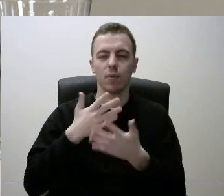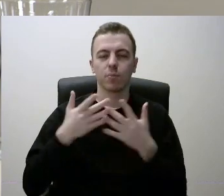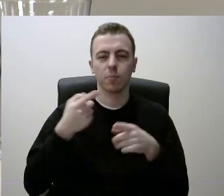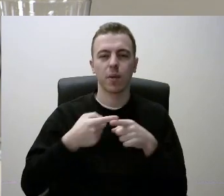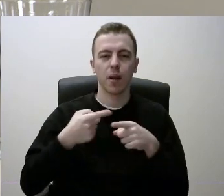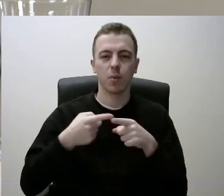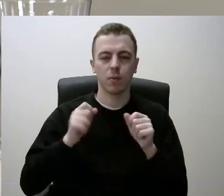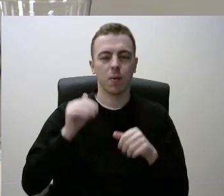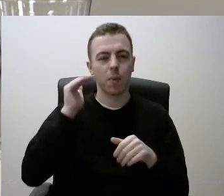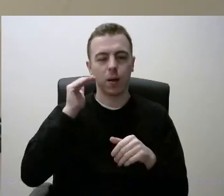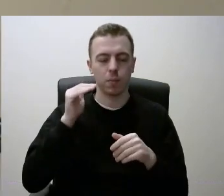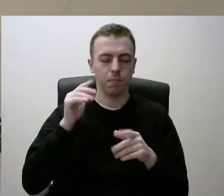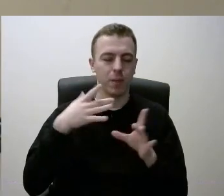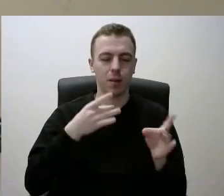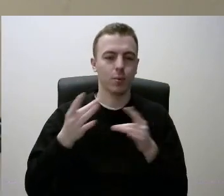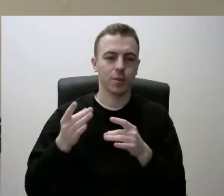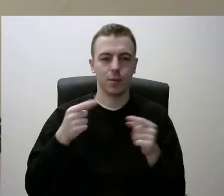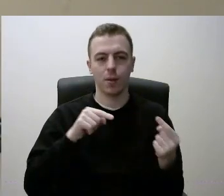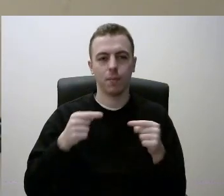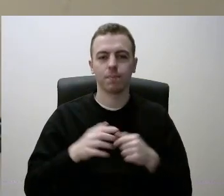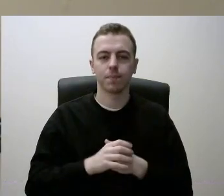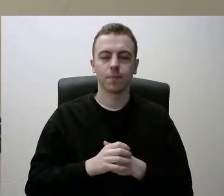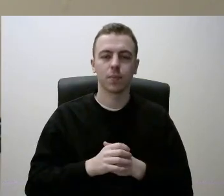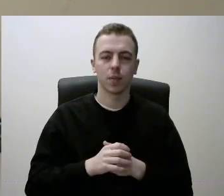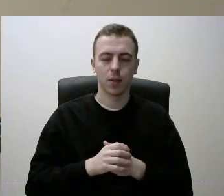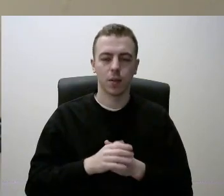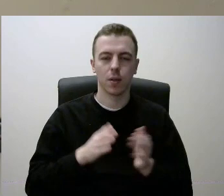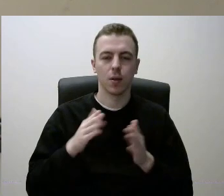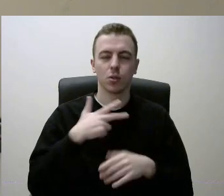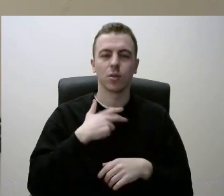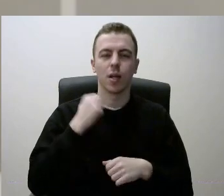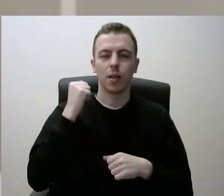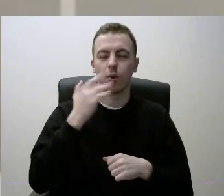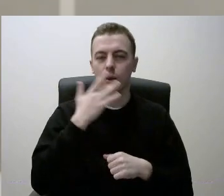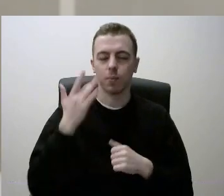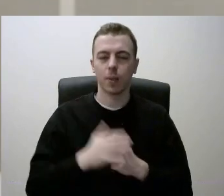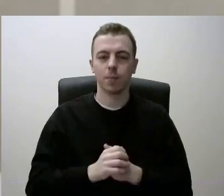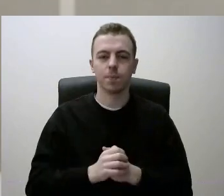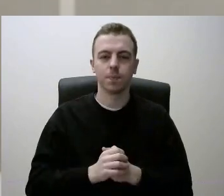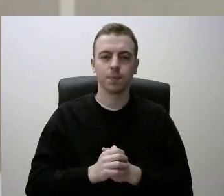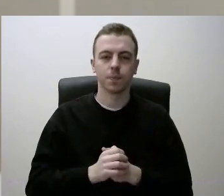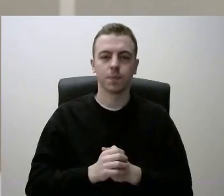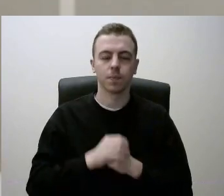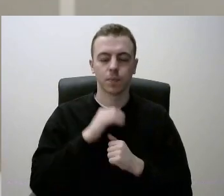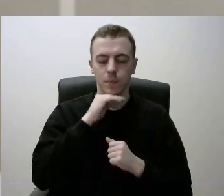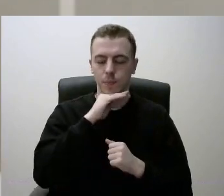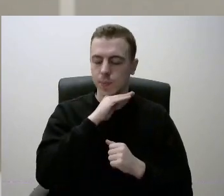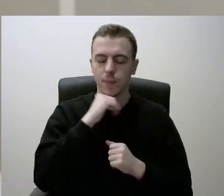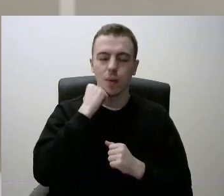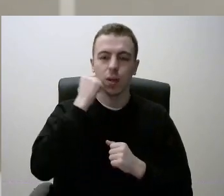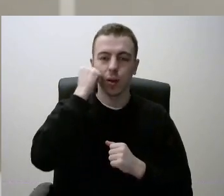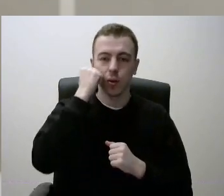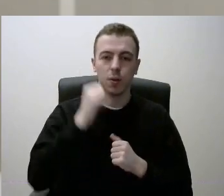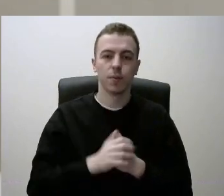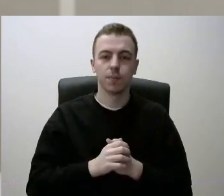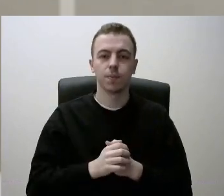paklausyti vienas kitam. Vytautas Grubliauskas, Socialdemokratų partija. Dėkui, turbūt akcijų